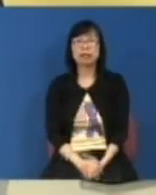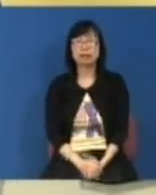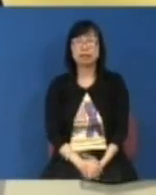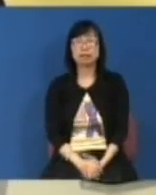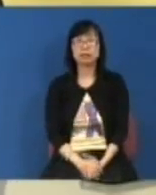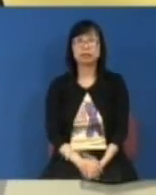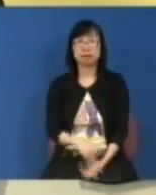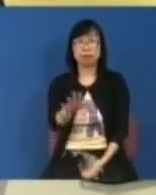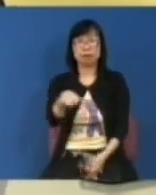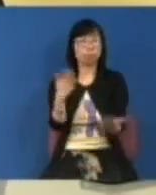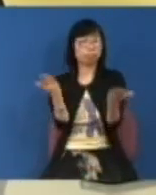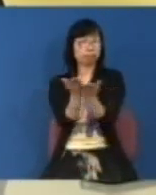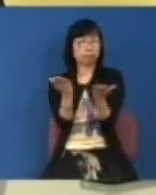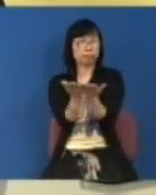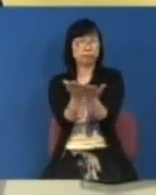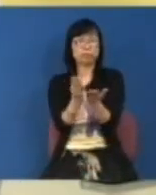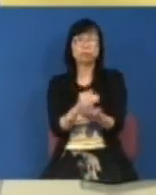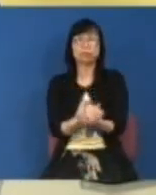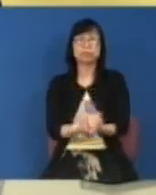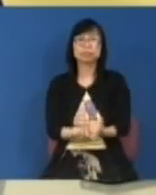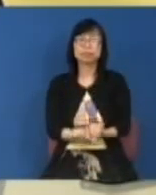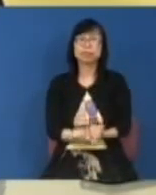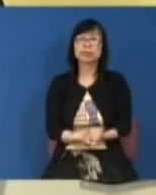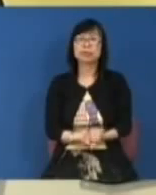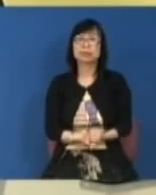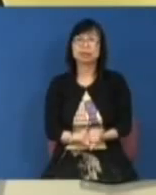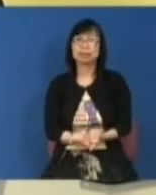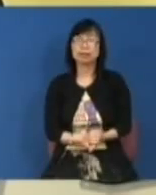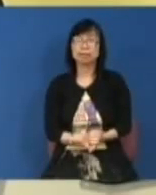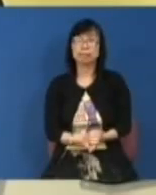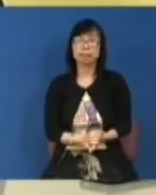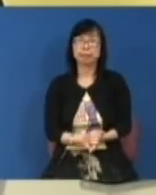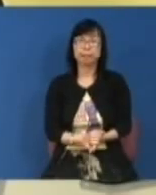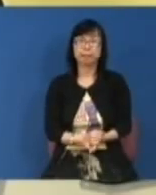你可以保證到呢、這、一個